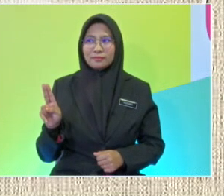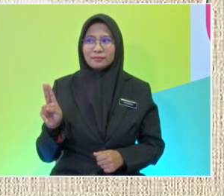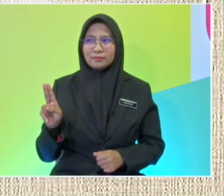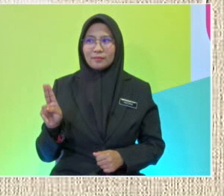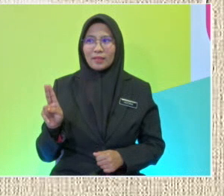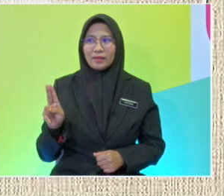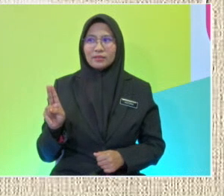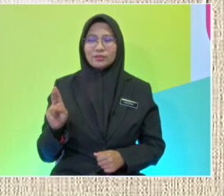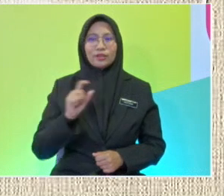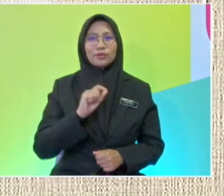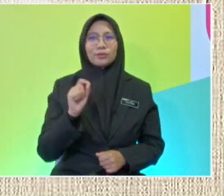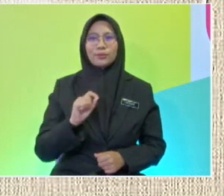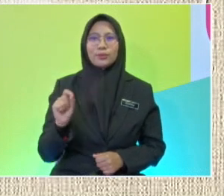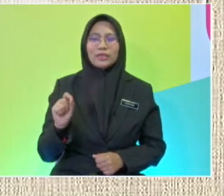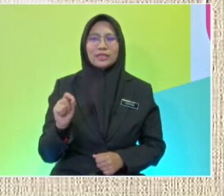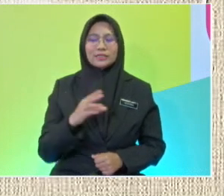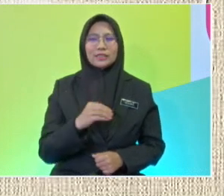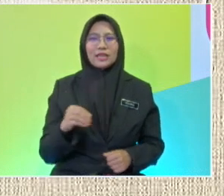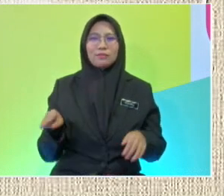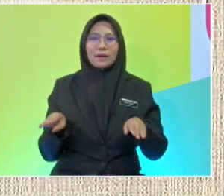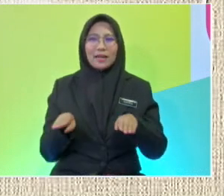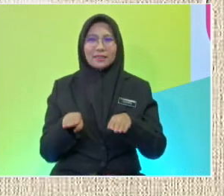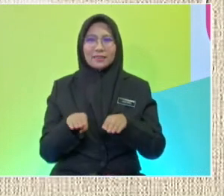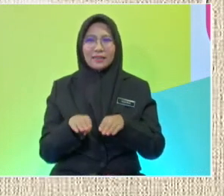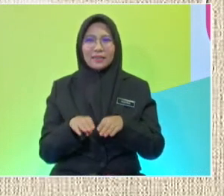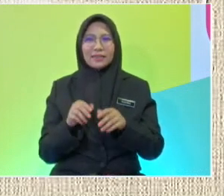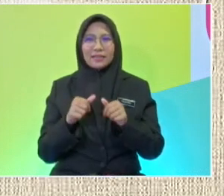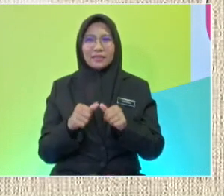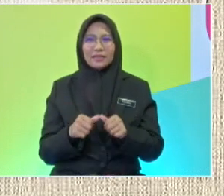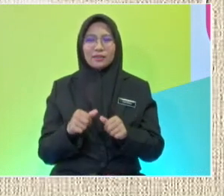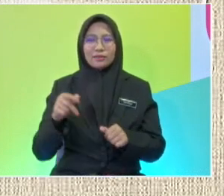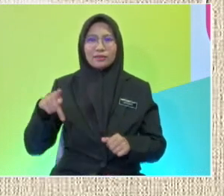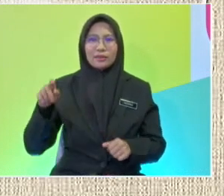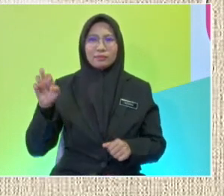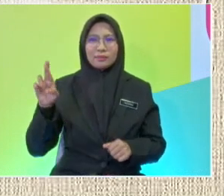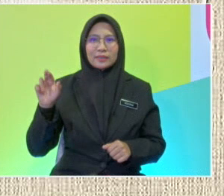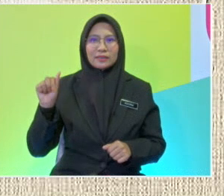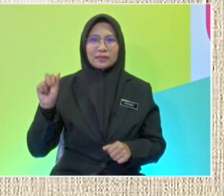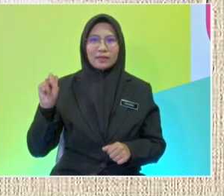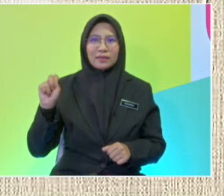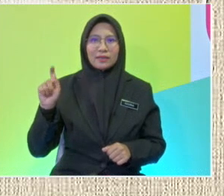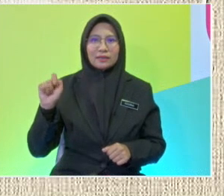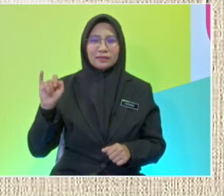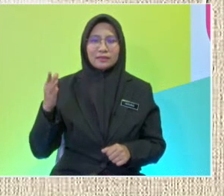Oke tulis dan padangkan perkakasan mati media tersebut dengan pelatih info dan output berikut dengan